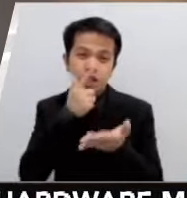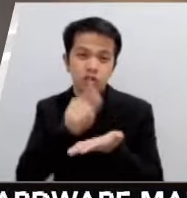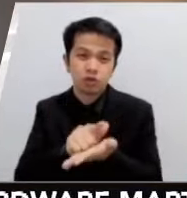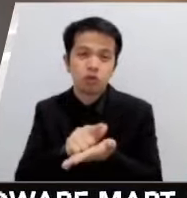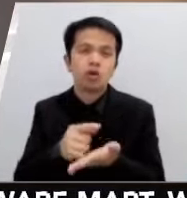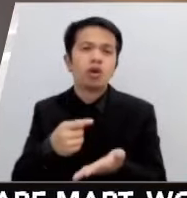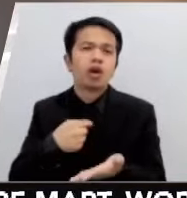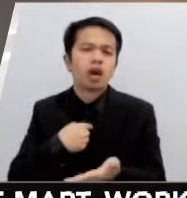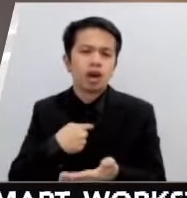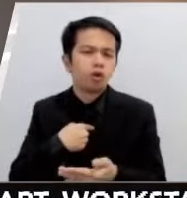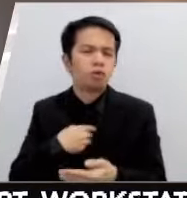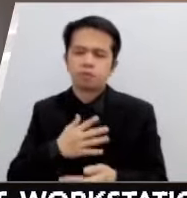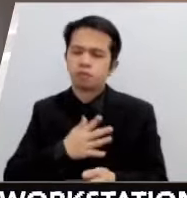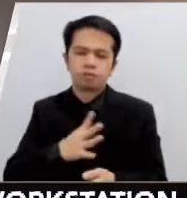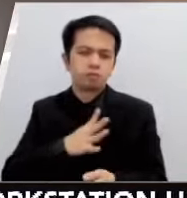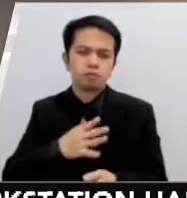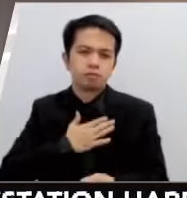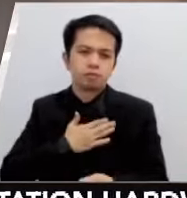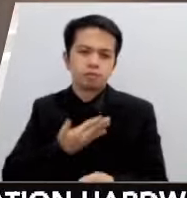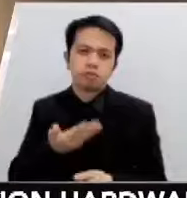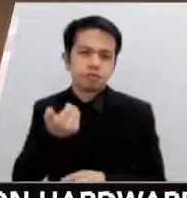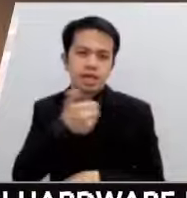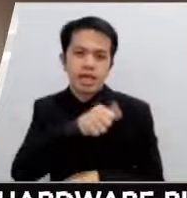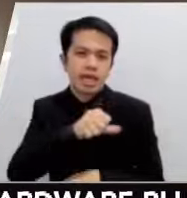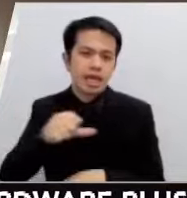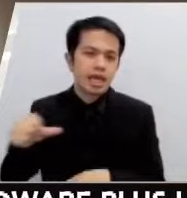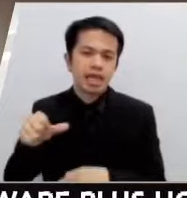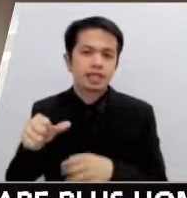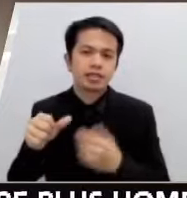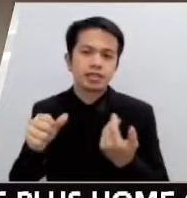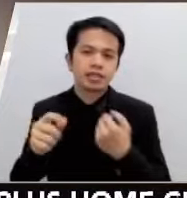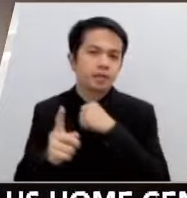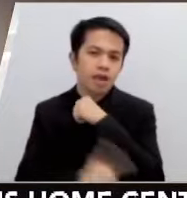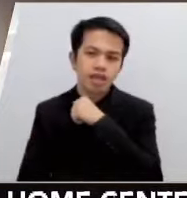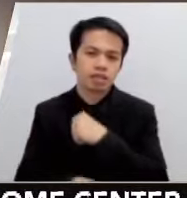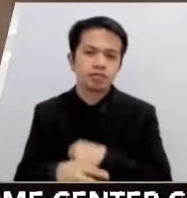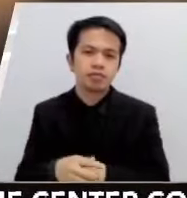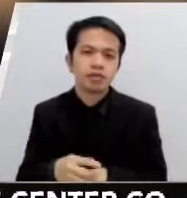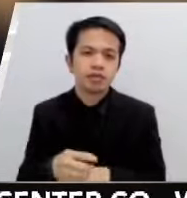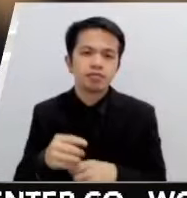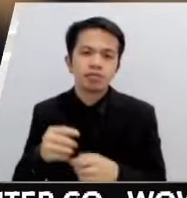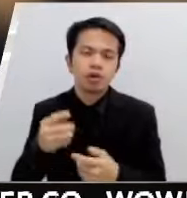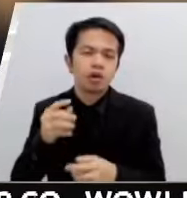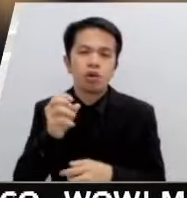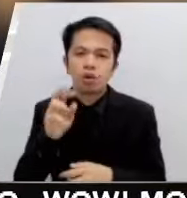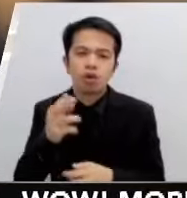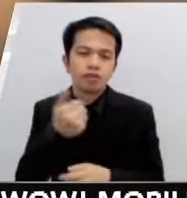myself to any repercussions, consequences of my actions.